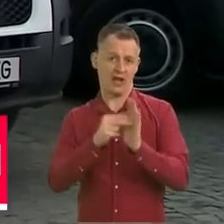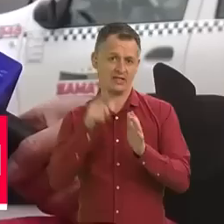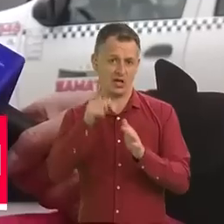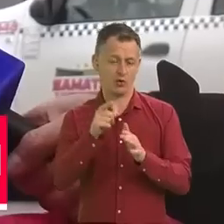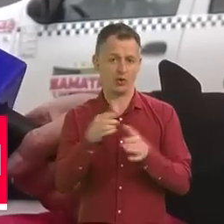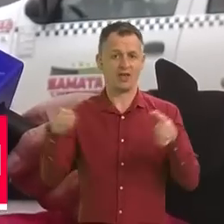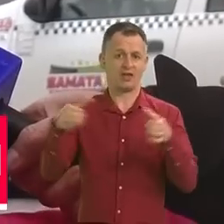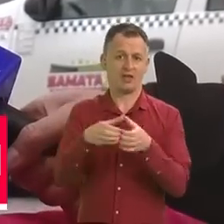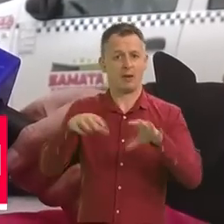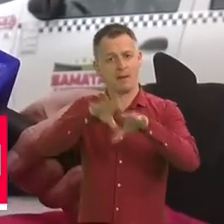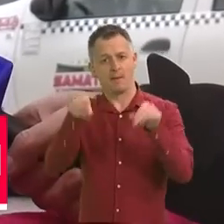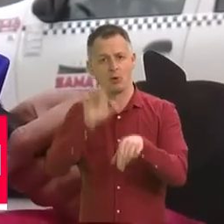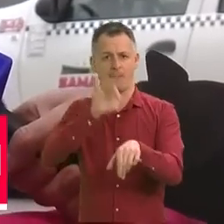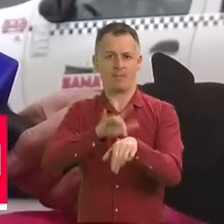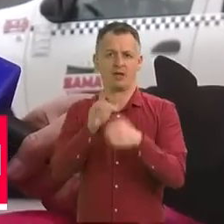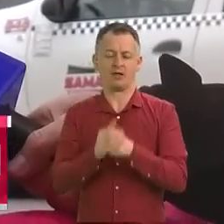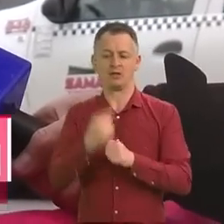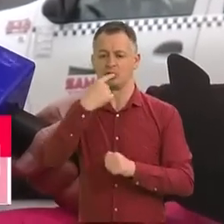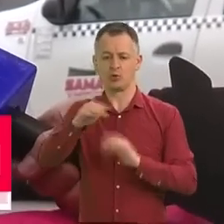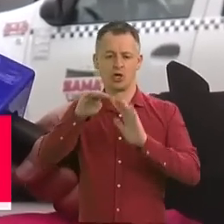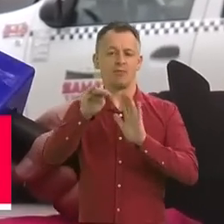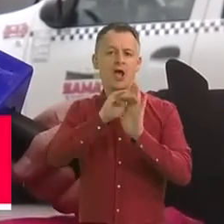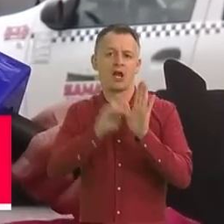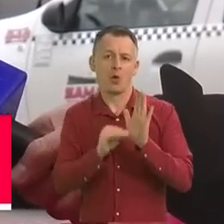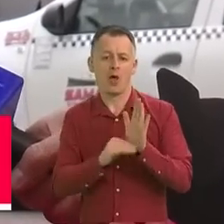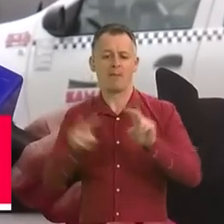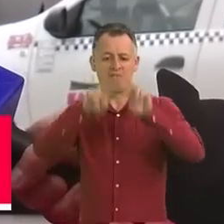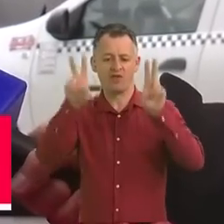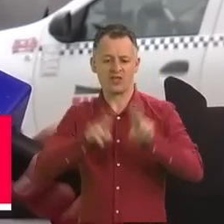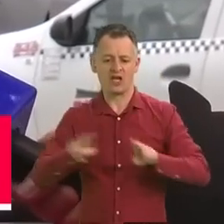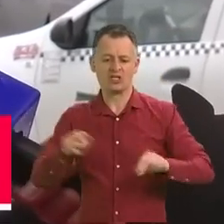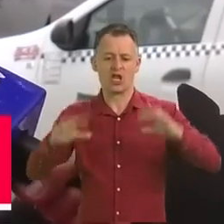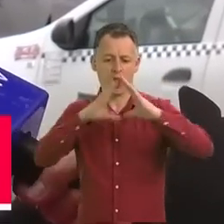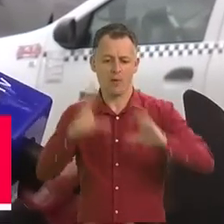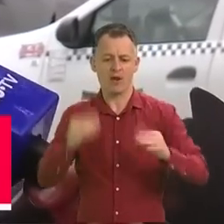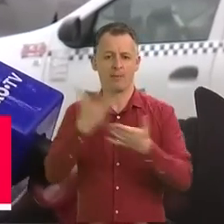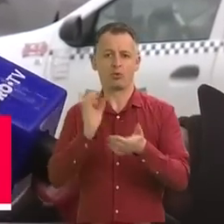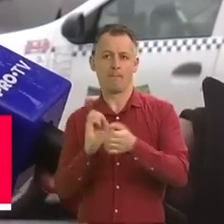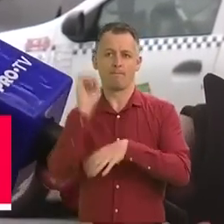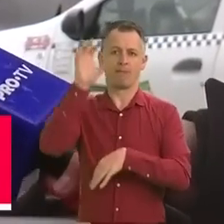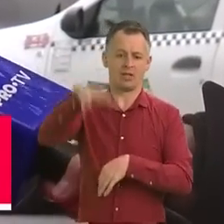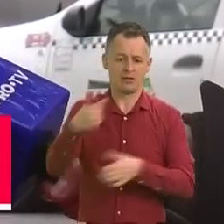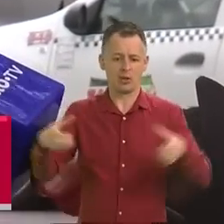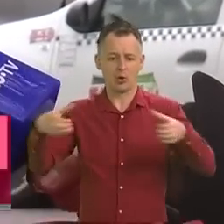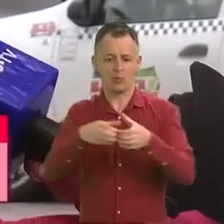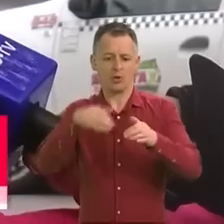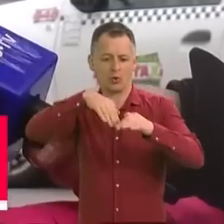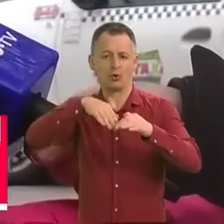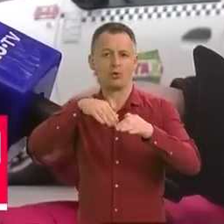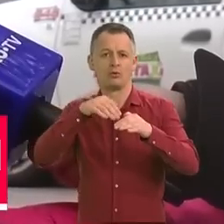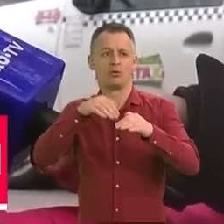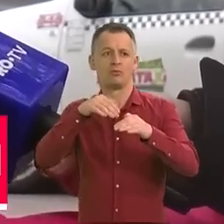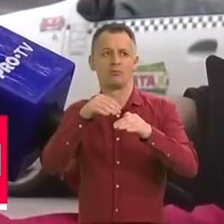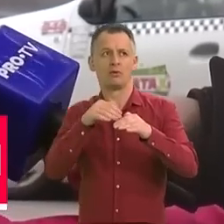medic. Conform regulamentului Federației Române de Basket, la categoria Under 16,